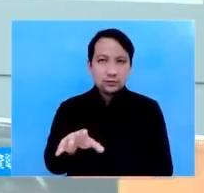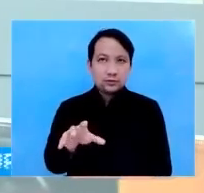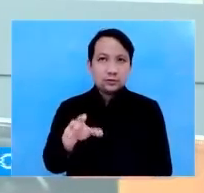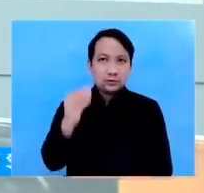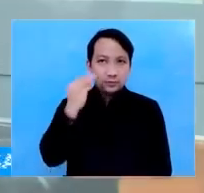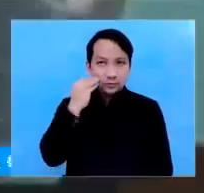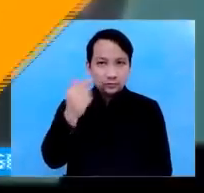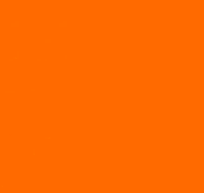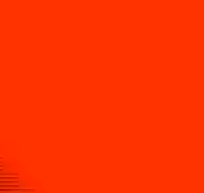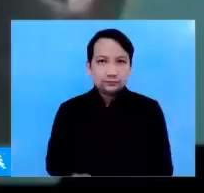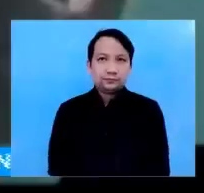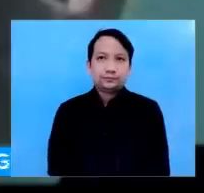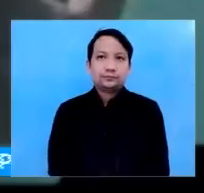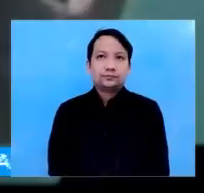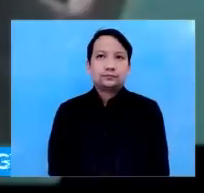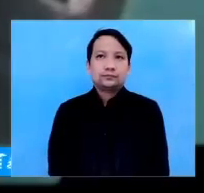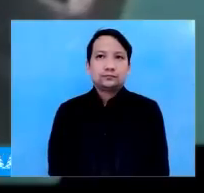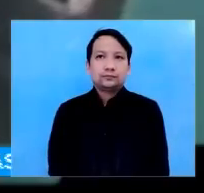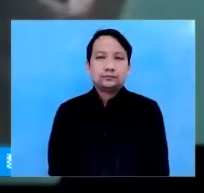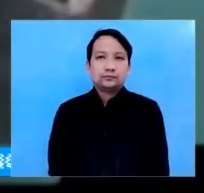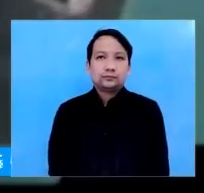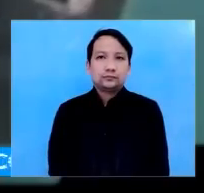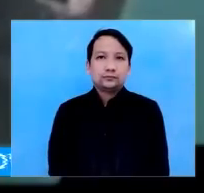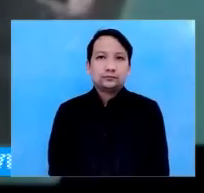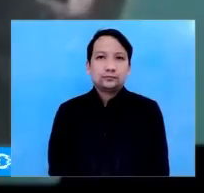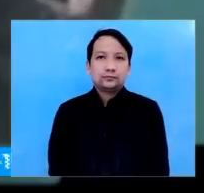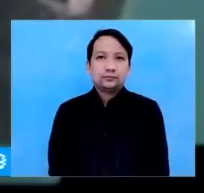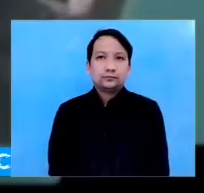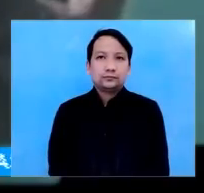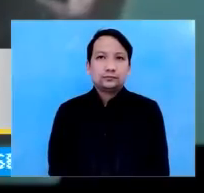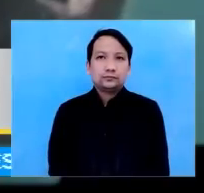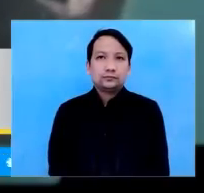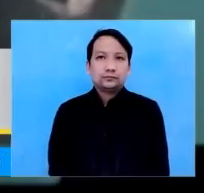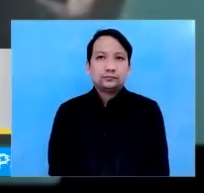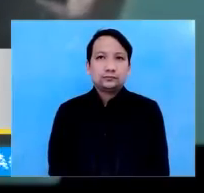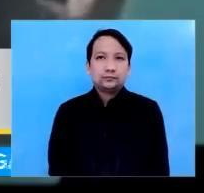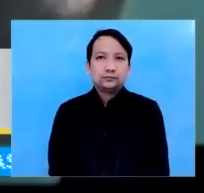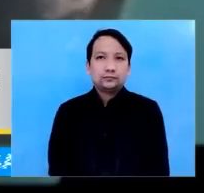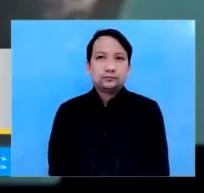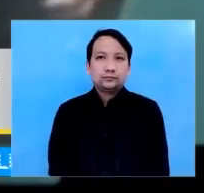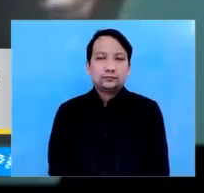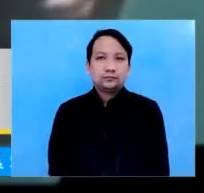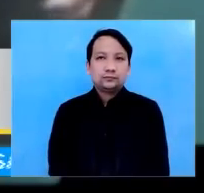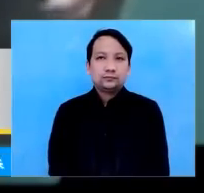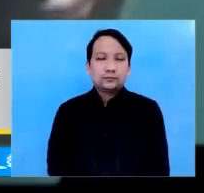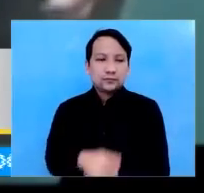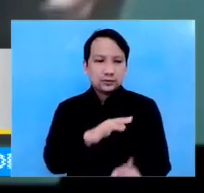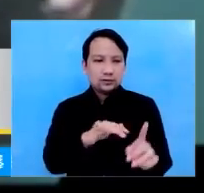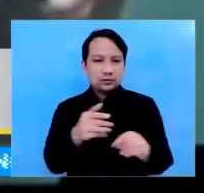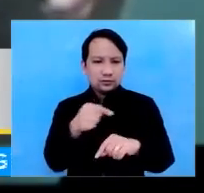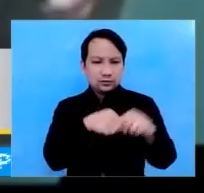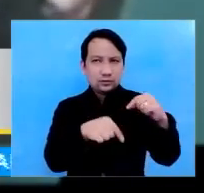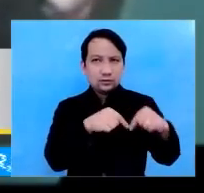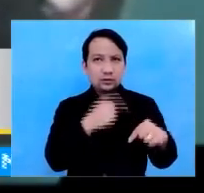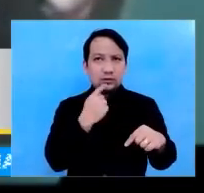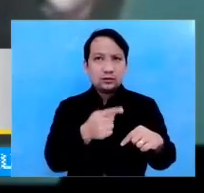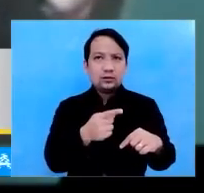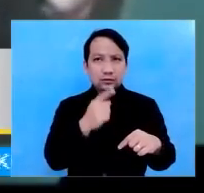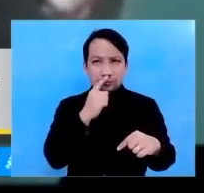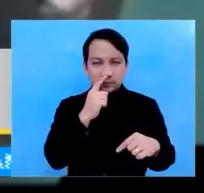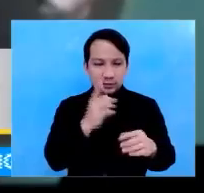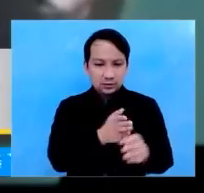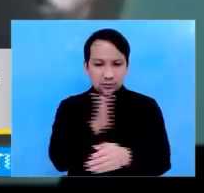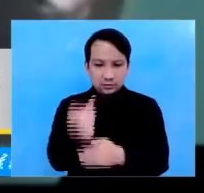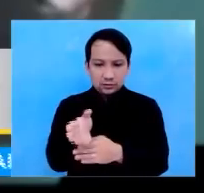Gualvez. May na-observe ako a couple of years ago, yung bang mga pupunta ka sa bahay